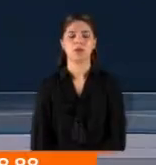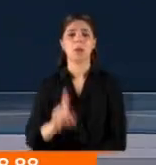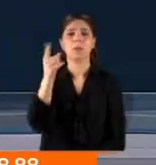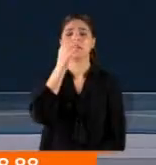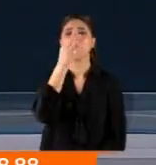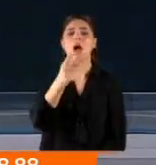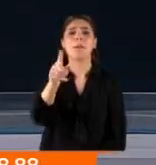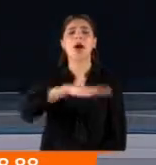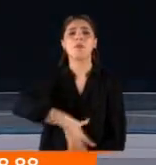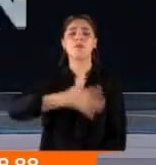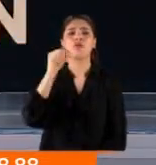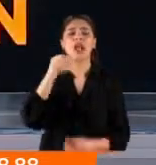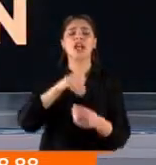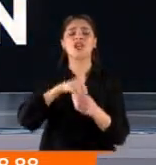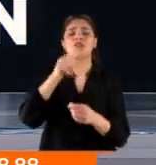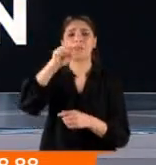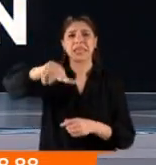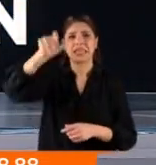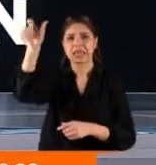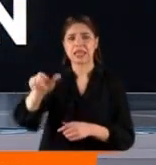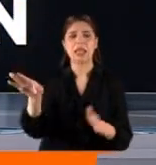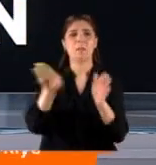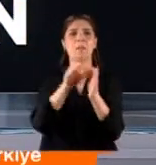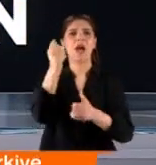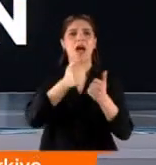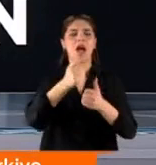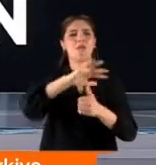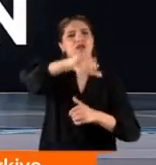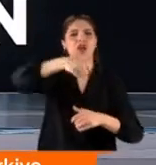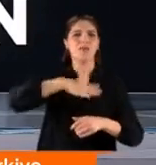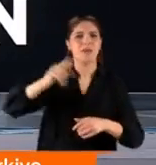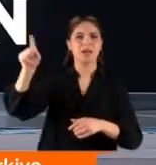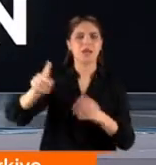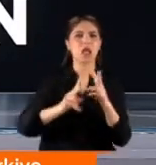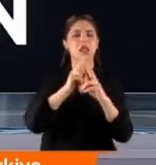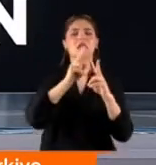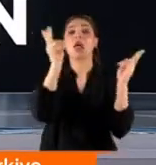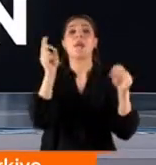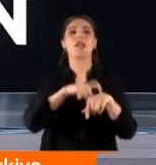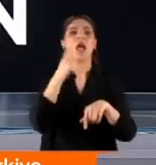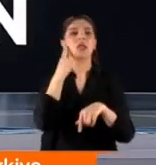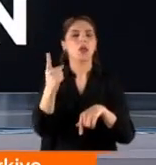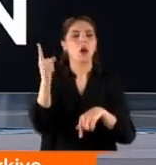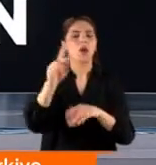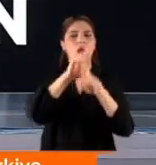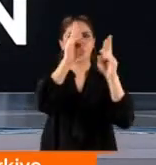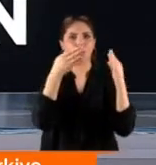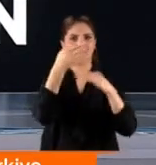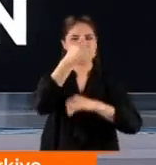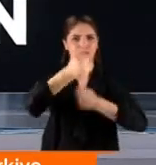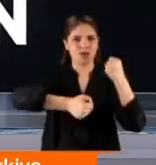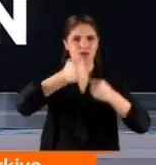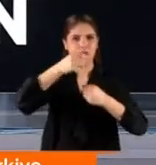İlginç bir haber. Bursa'da bir hırsız park halindeki bir otomobili çalmaya yeltendi. Gündüz saatleriydi üstelik. Markete giren